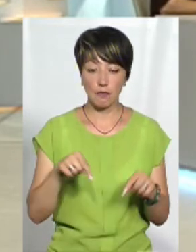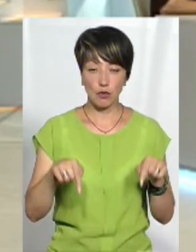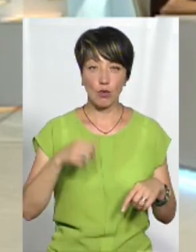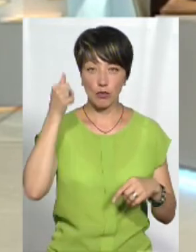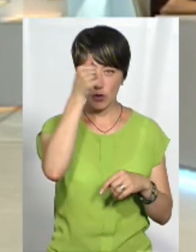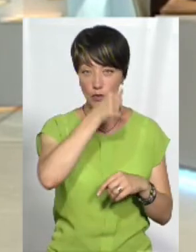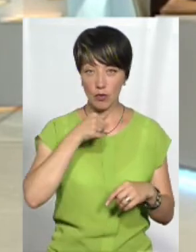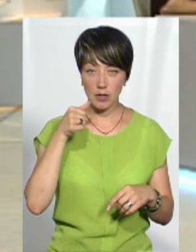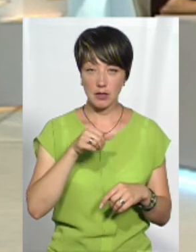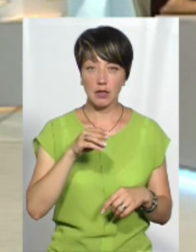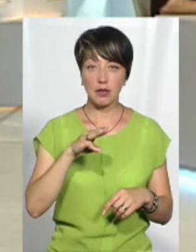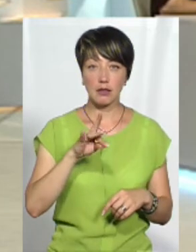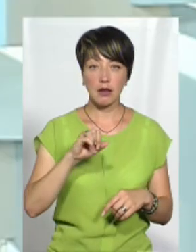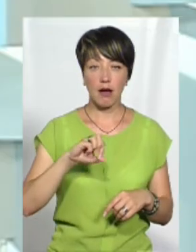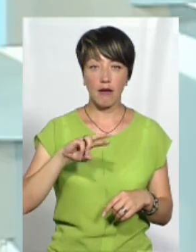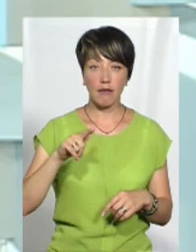році, в травні місяці,